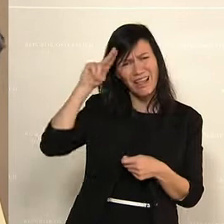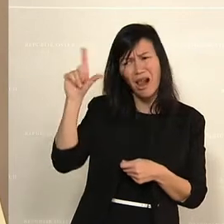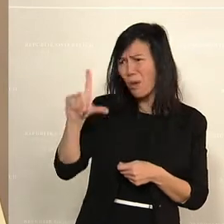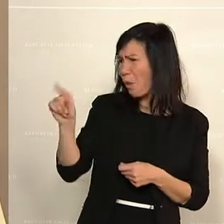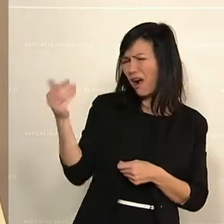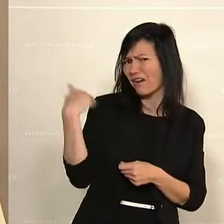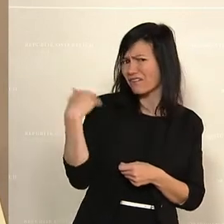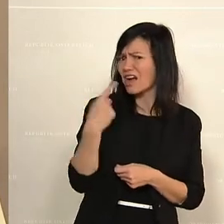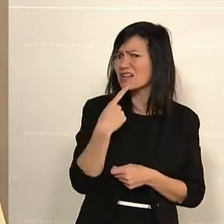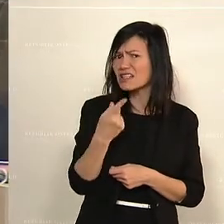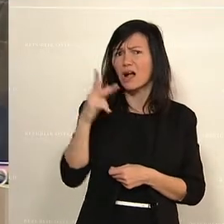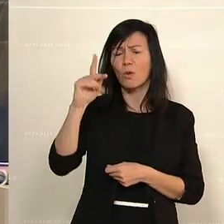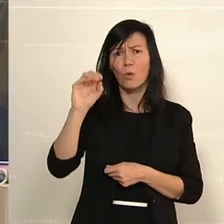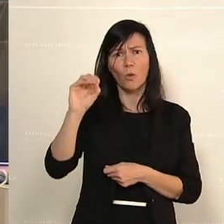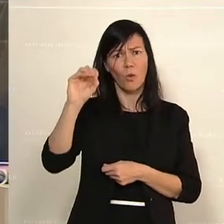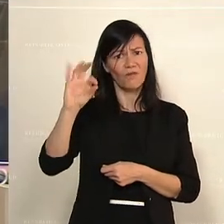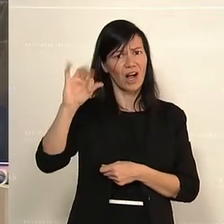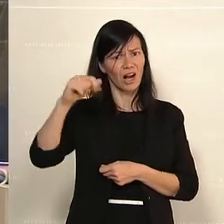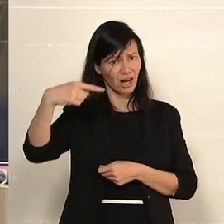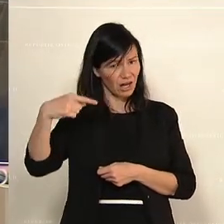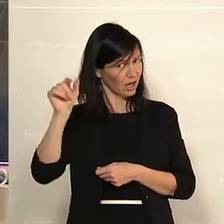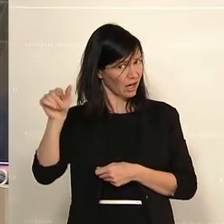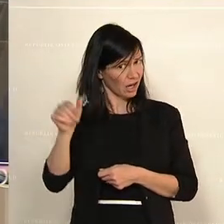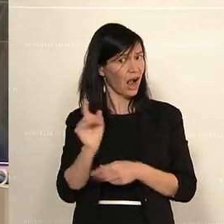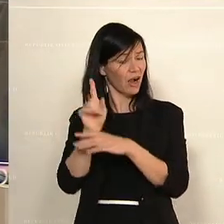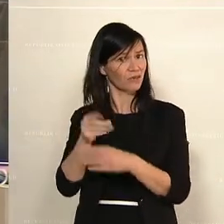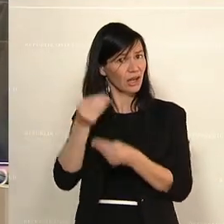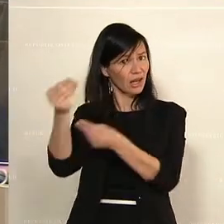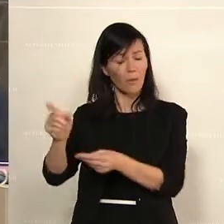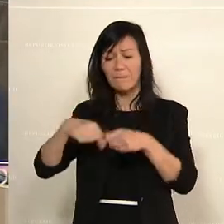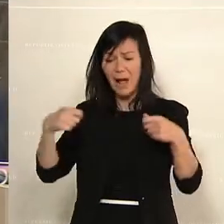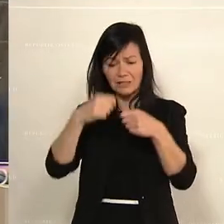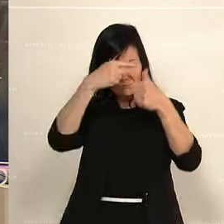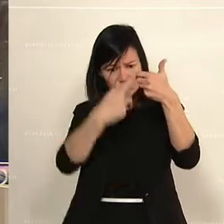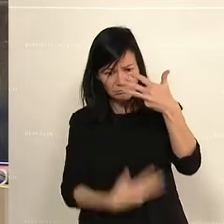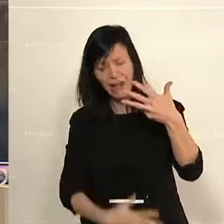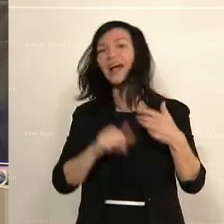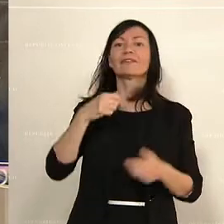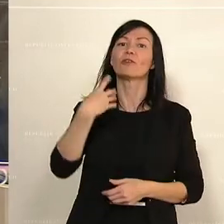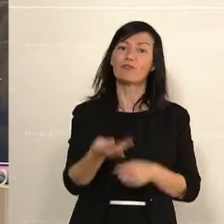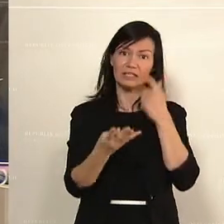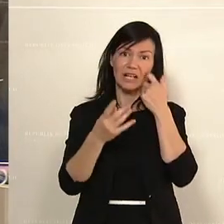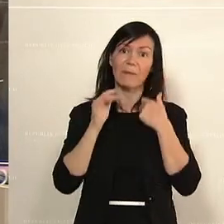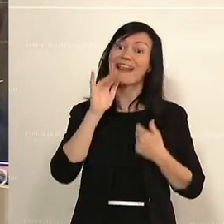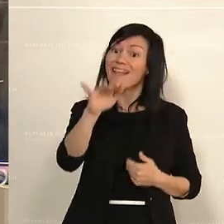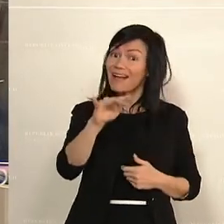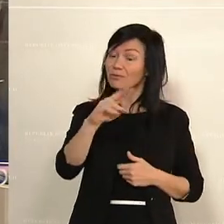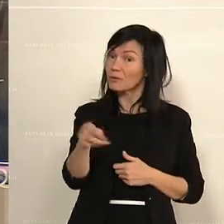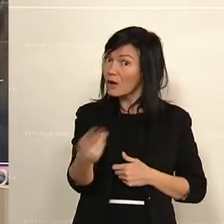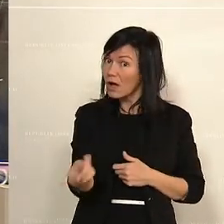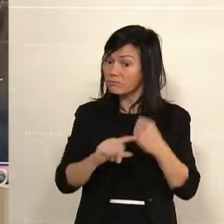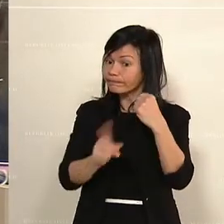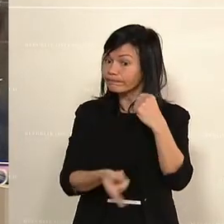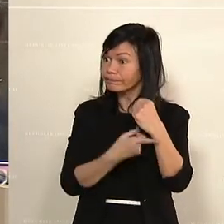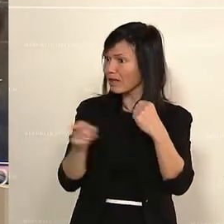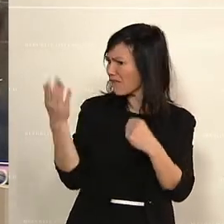über die COVAG, wenn wir die ganzen Maßnahmen hier zusammenzählen und dann auf 41 Milliarden kommen, auch Frau Doppelmeier, Sie haben im